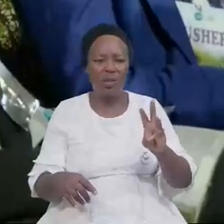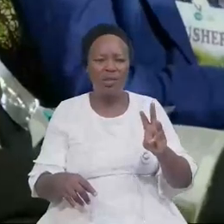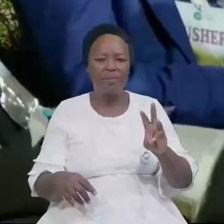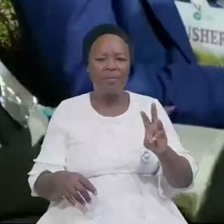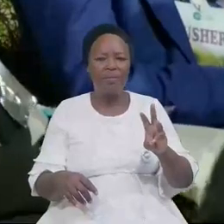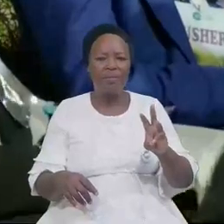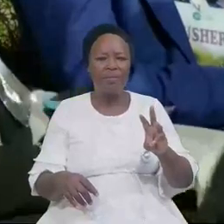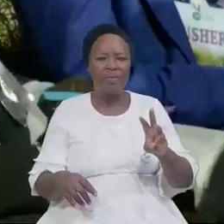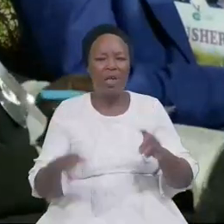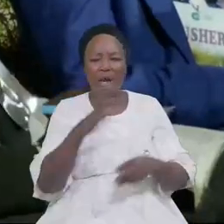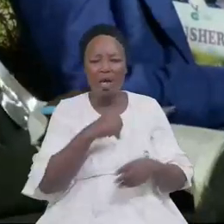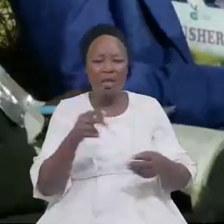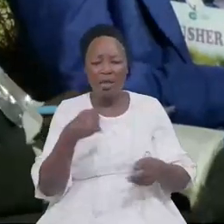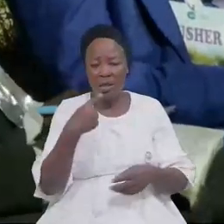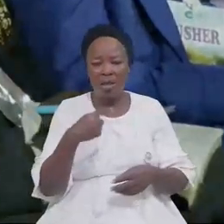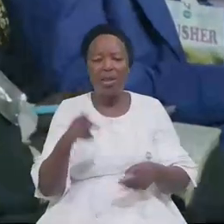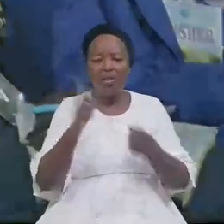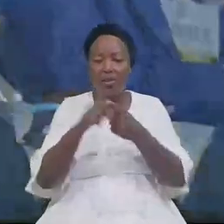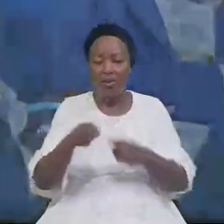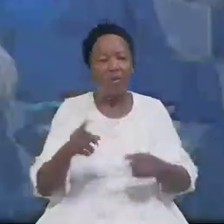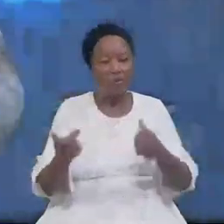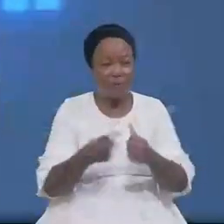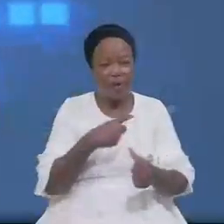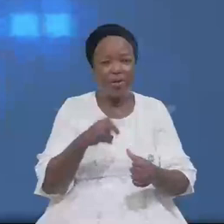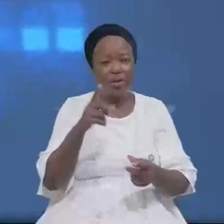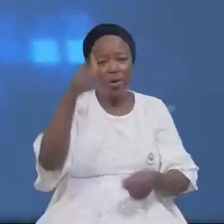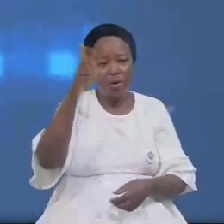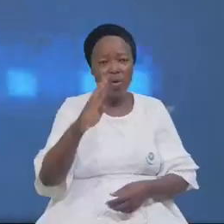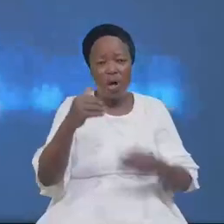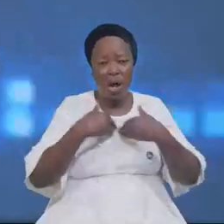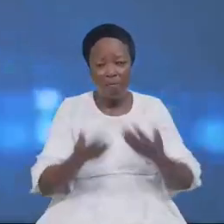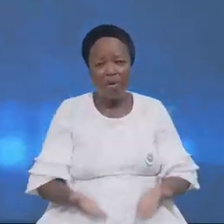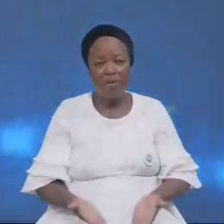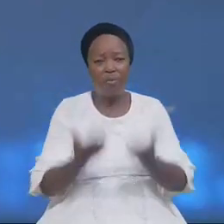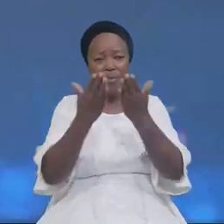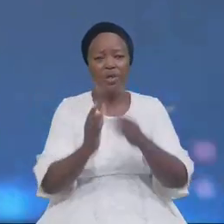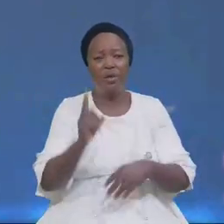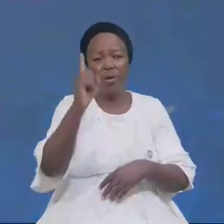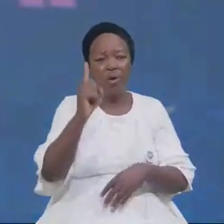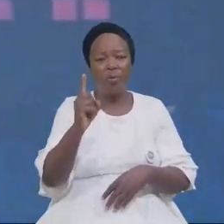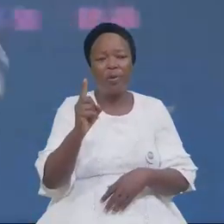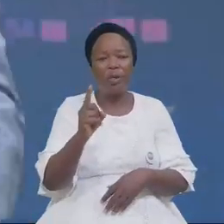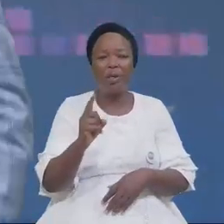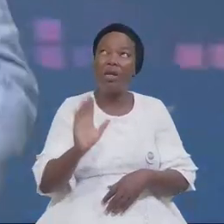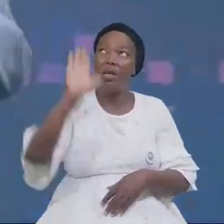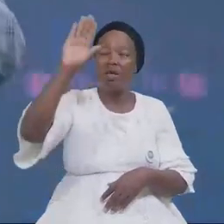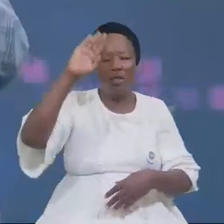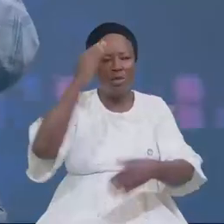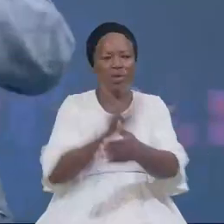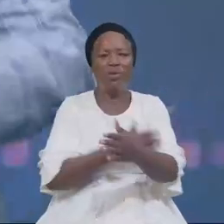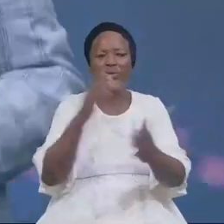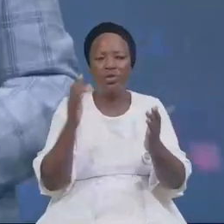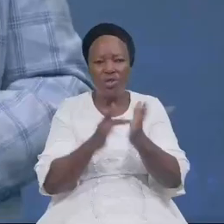à vous premièrement que Dieu, ayant suscité son serviteur,